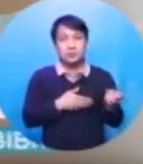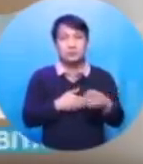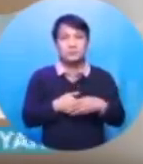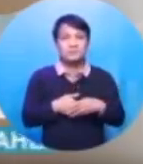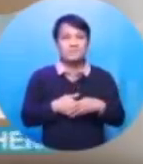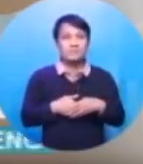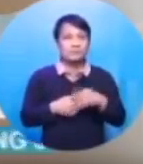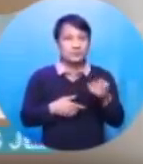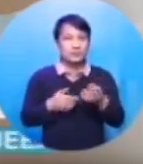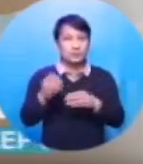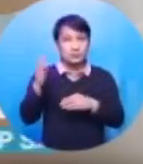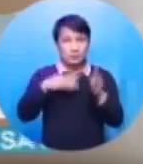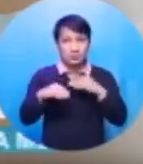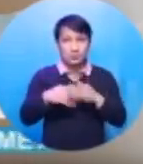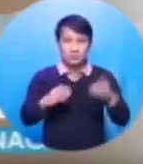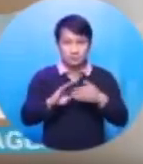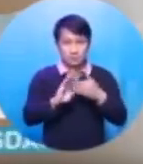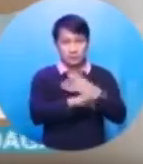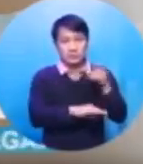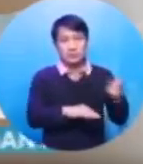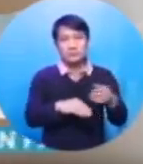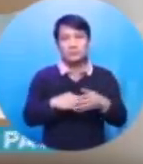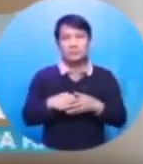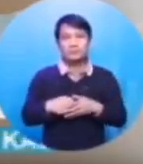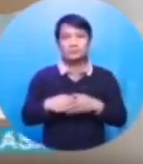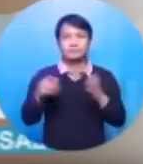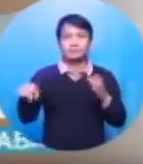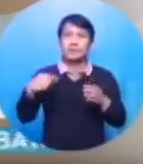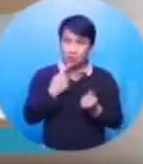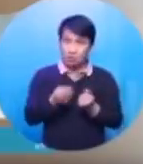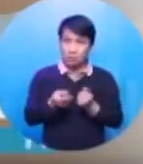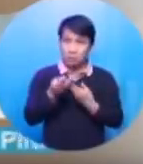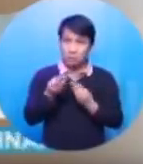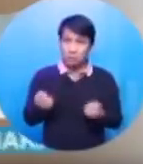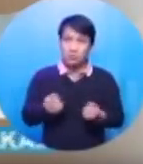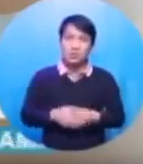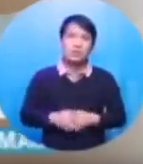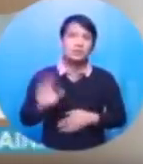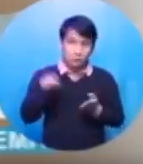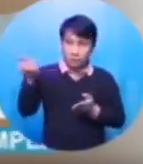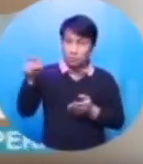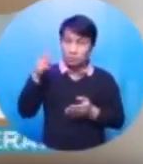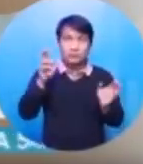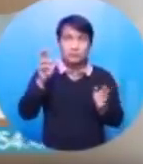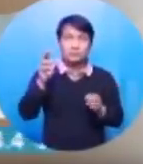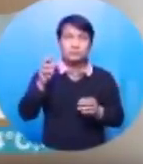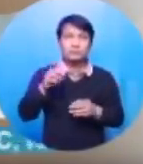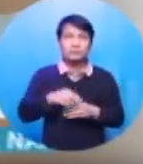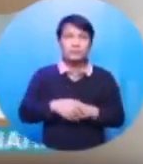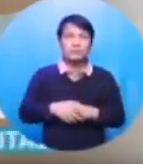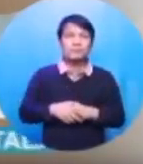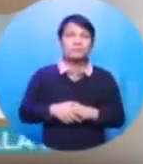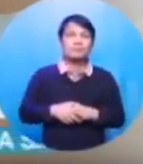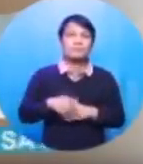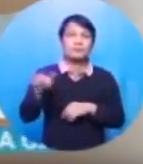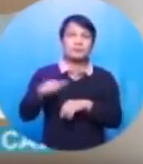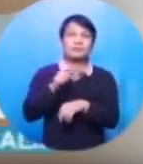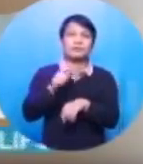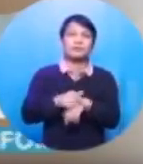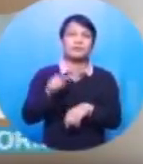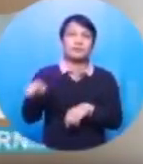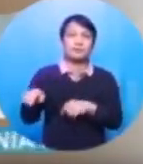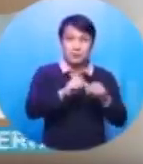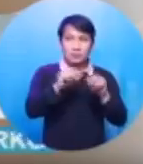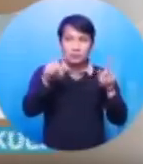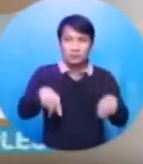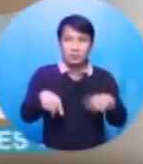maglalayas si Joanne. Balik tayo sa square one. Ito yung pinakasolusyon talaga. Huwag mong babayaran, Joanne. Pilitan si landlord na palayasin